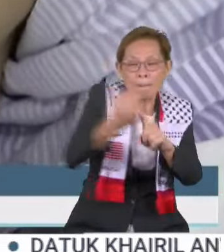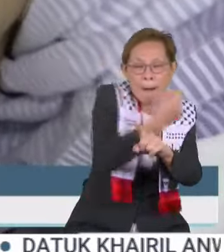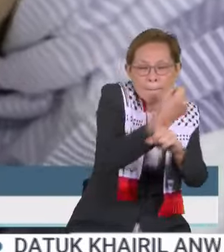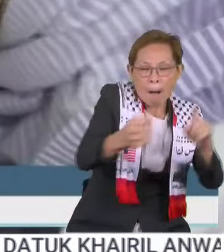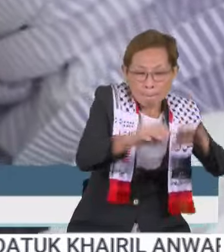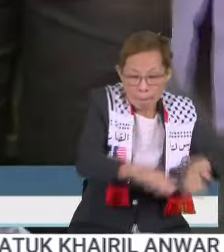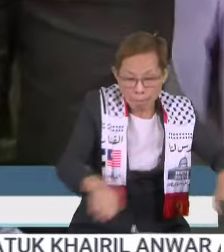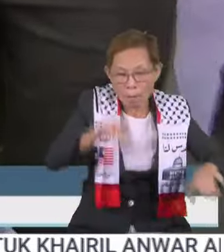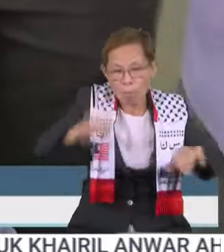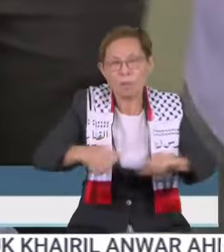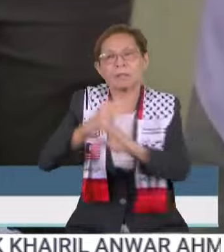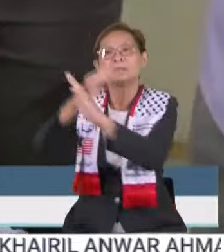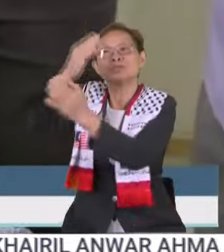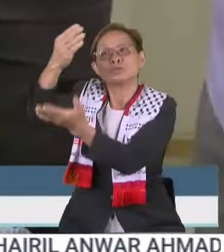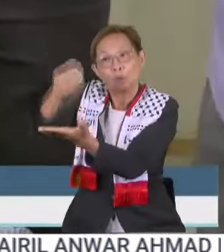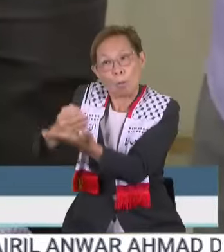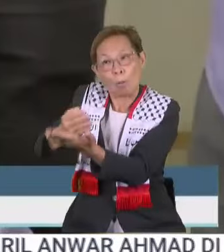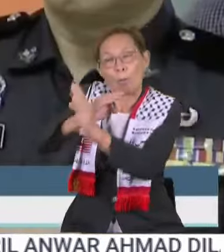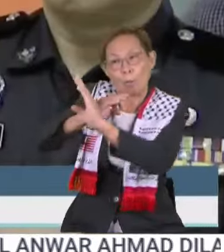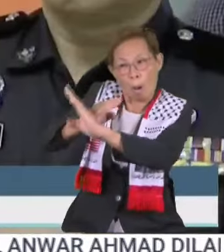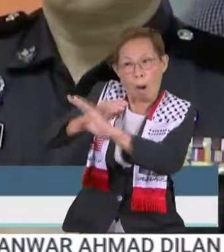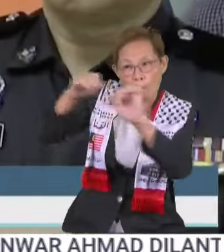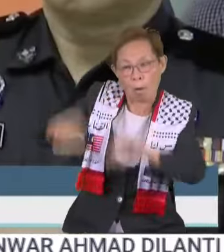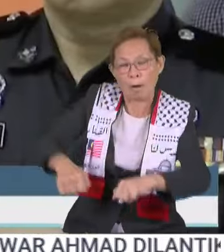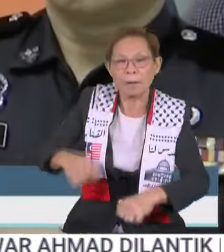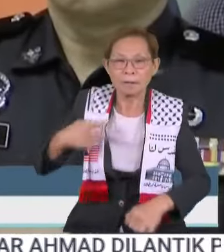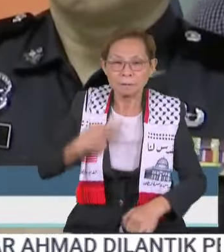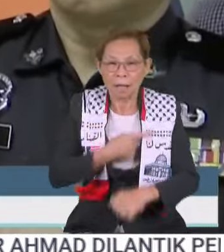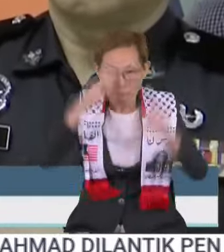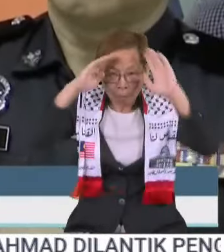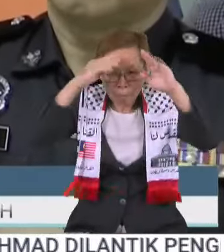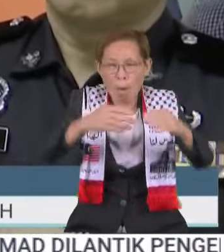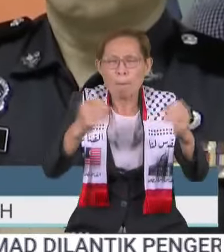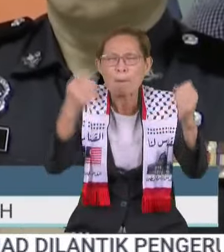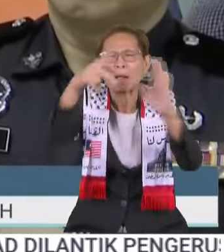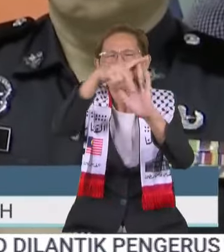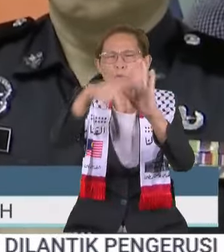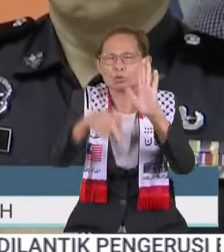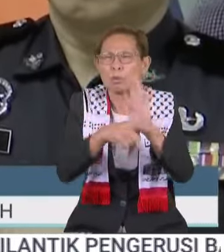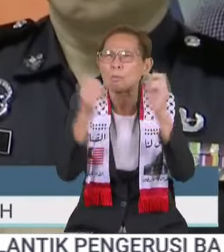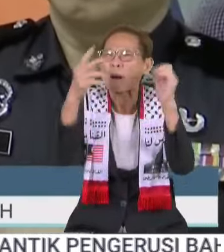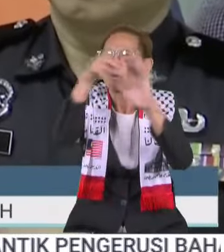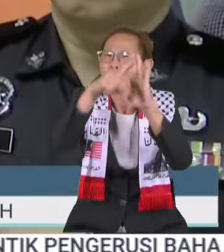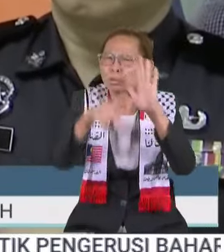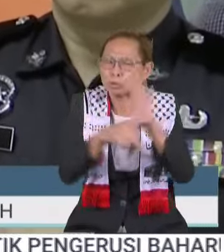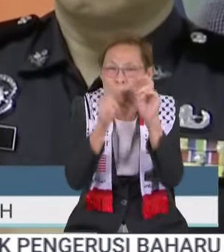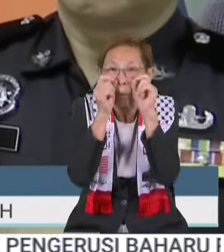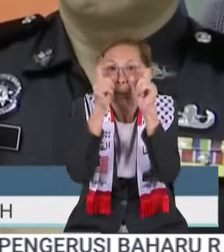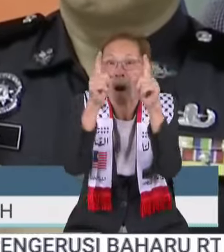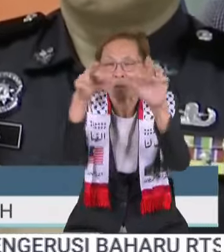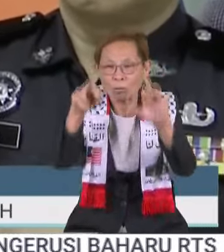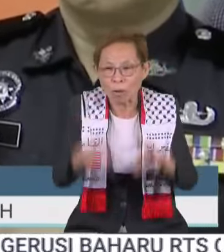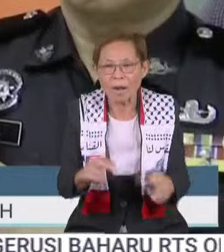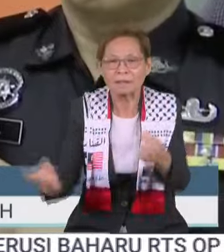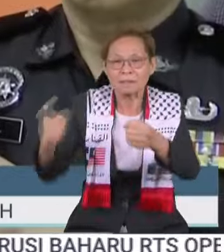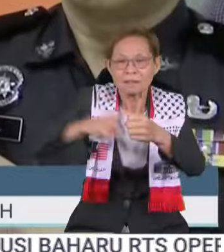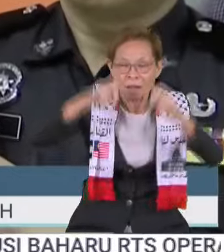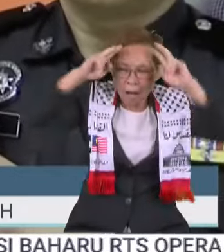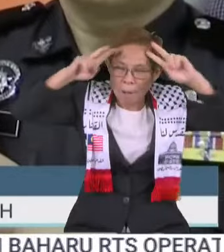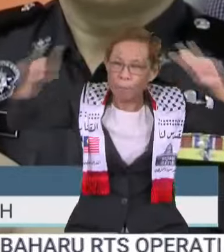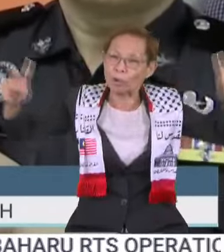agar dapat dibendung. Saya juga menekankan supaya perbanyakkan kursus-kursus kesedaran rakyat tentang